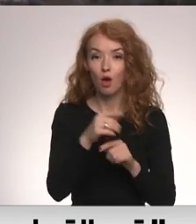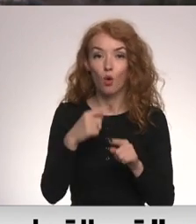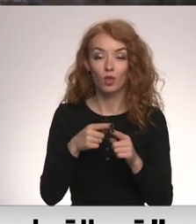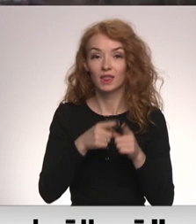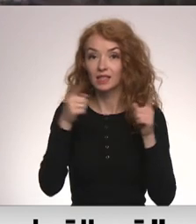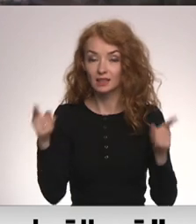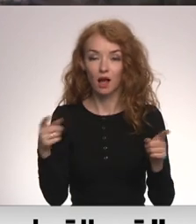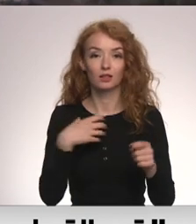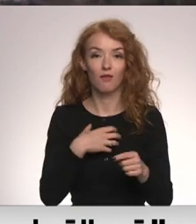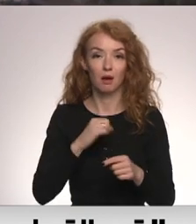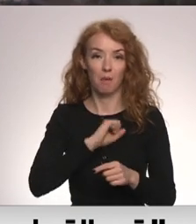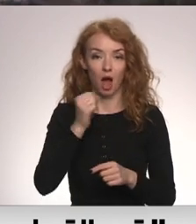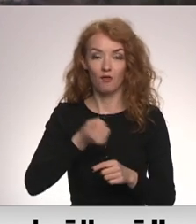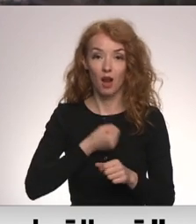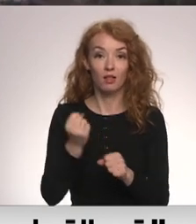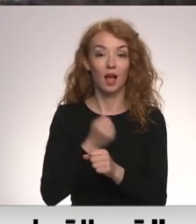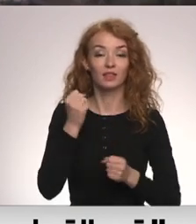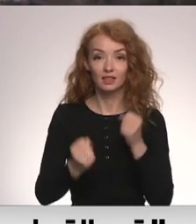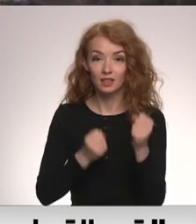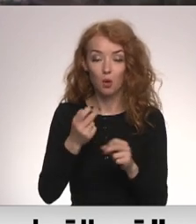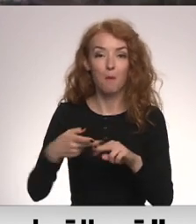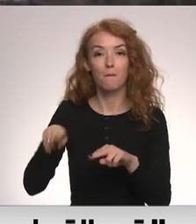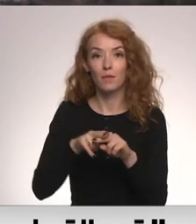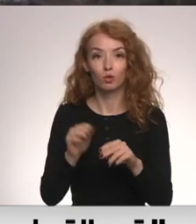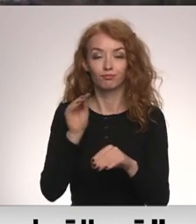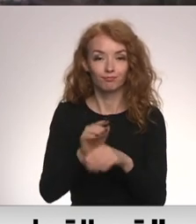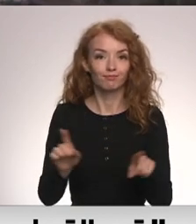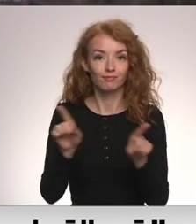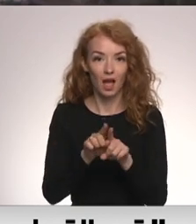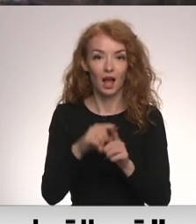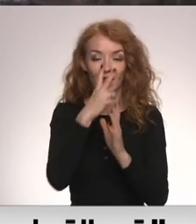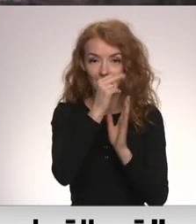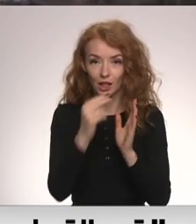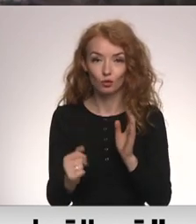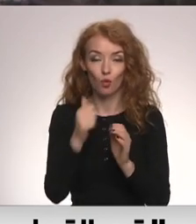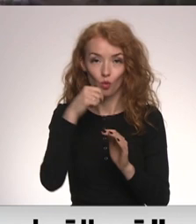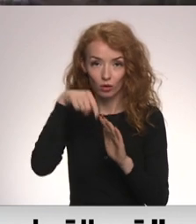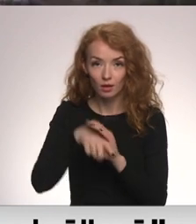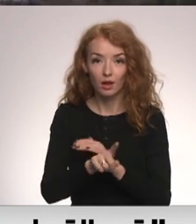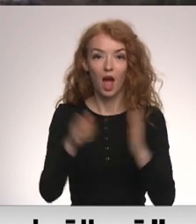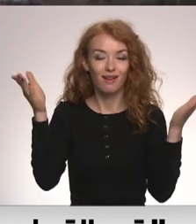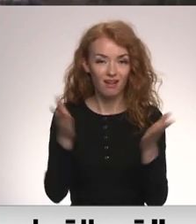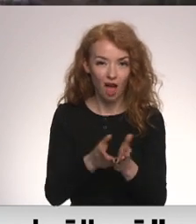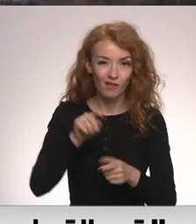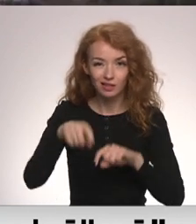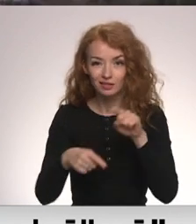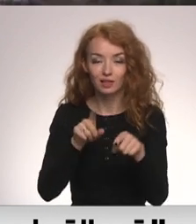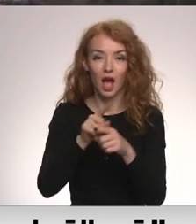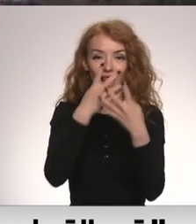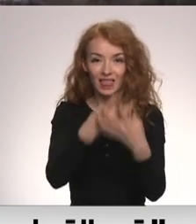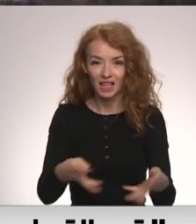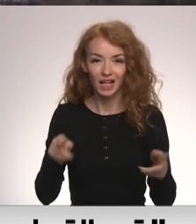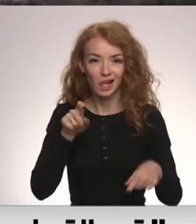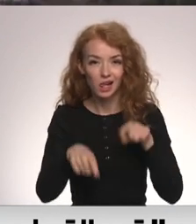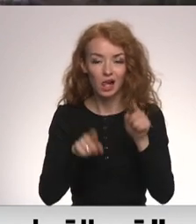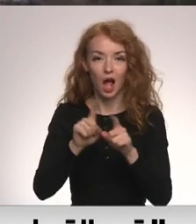distances nācās pārvarēt ne tikai skrienot, papildu grūtības radīja arī niršana zem ūdens, grāvi, virvju tīkli, riepu